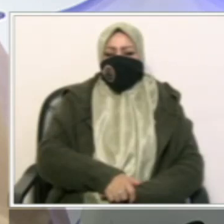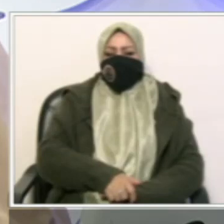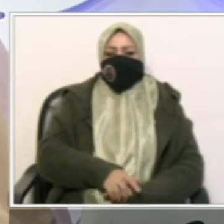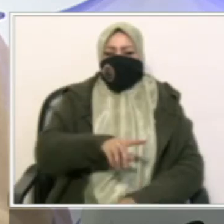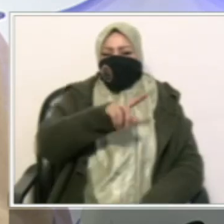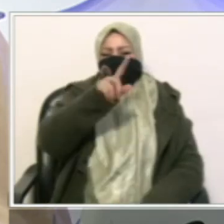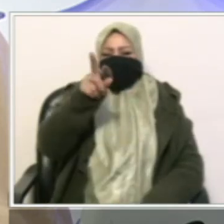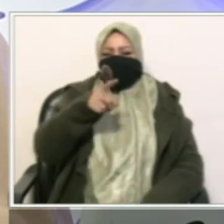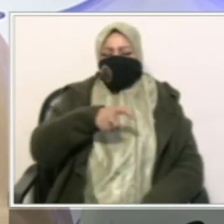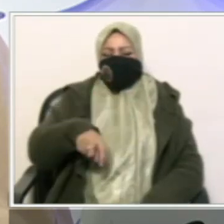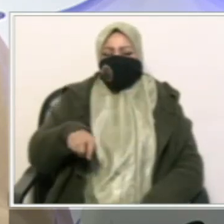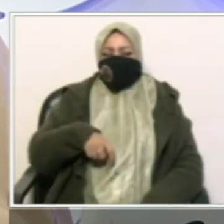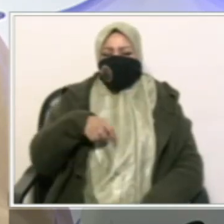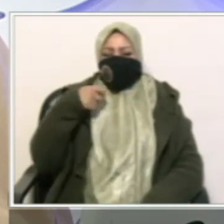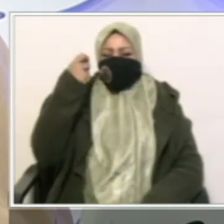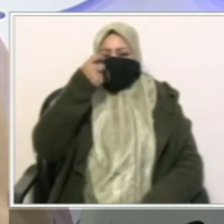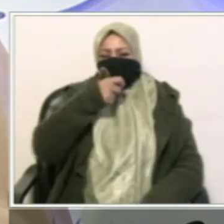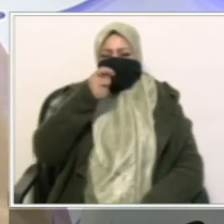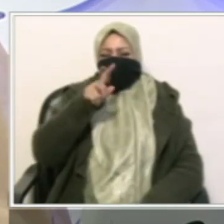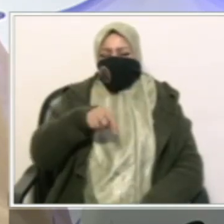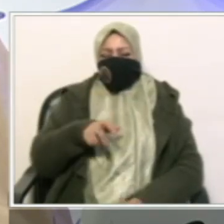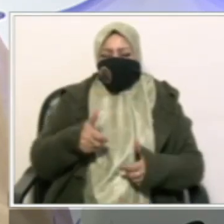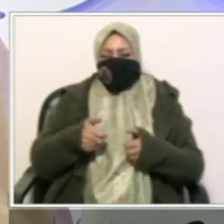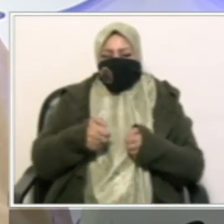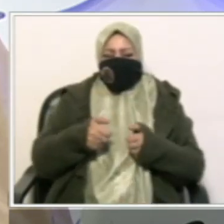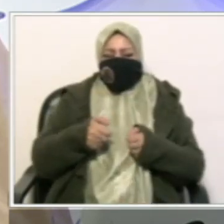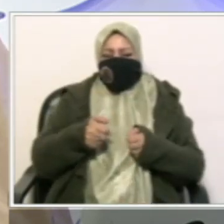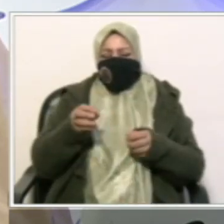خطره من عدة نواحي، خطره